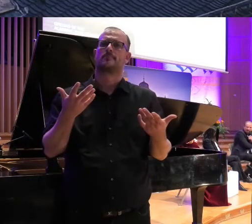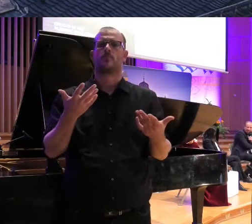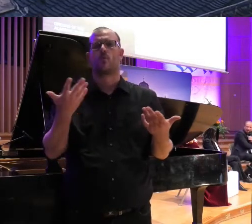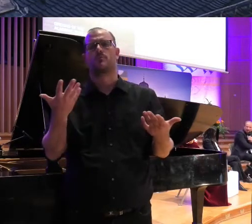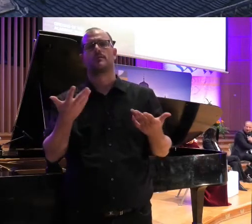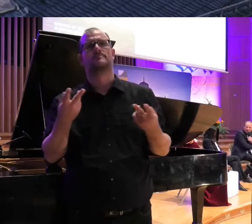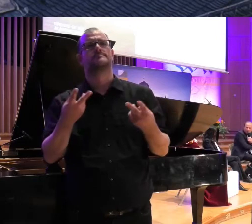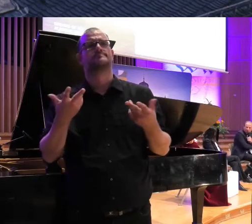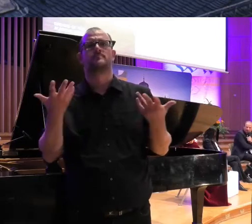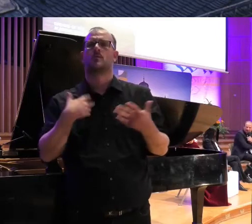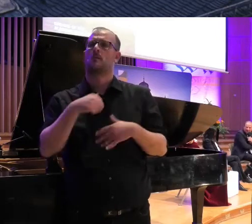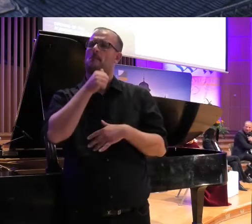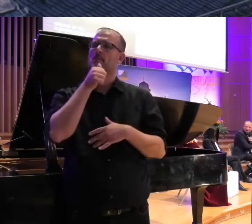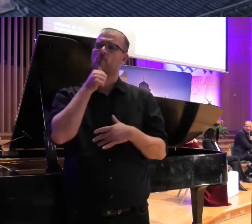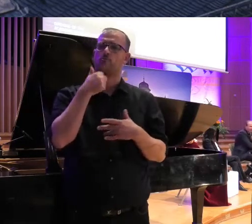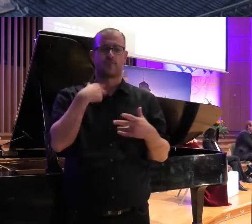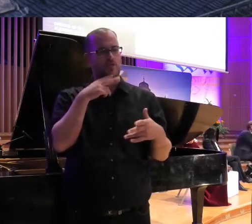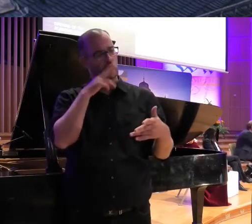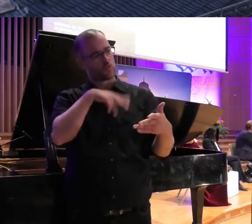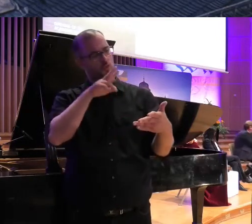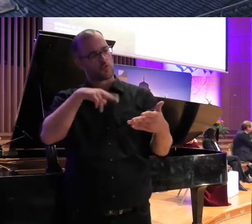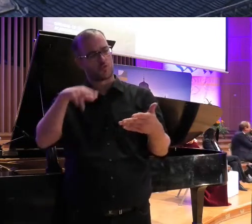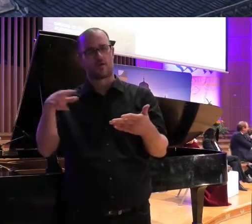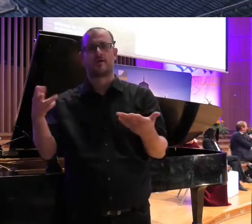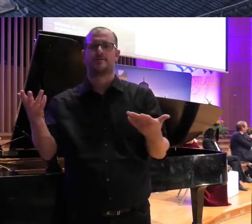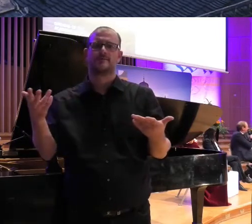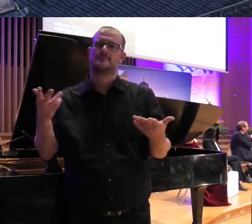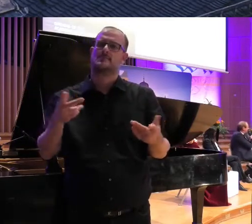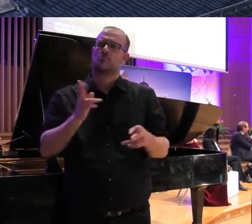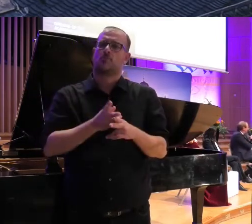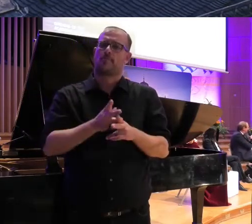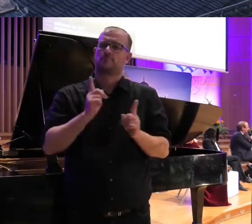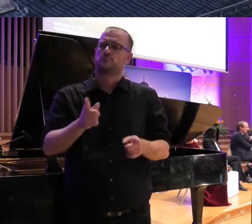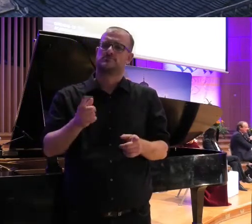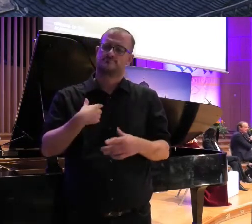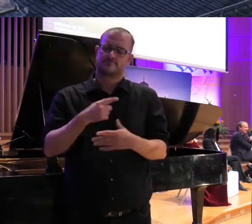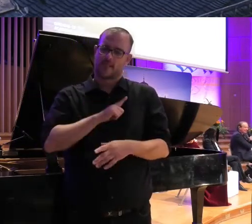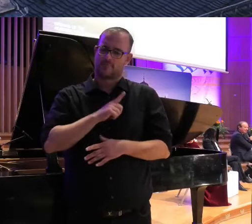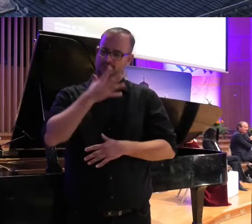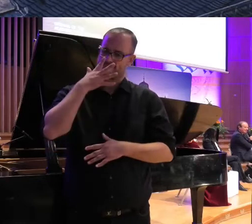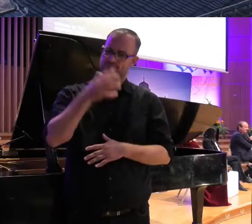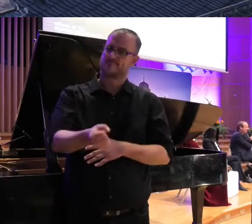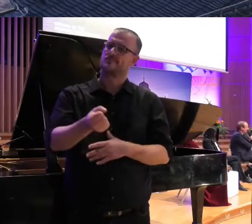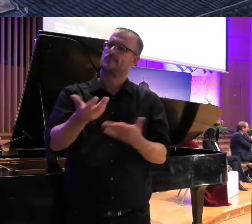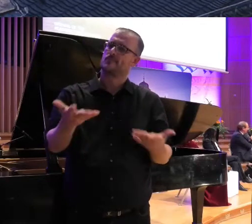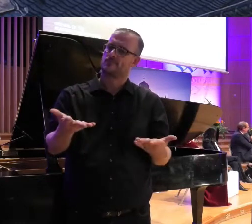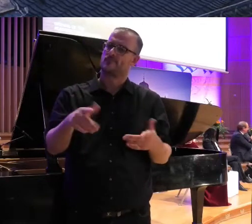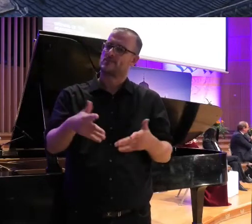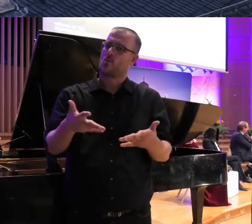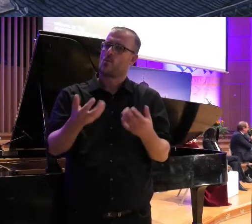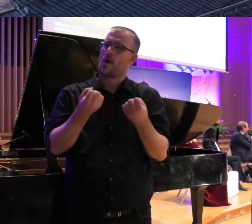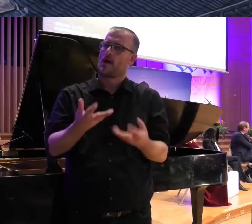Szenarien mir beruflich anzusehen. Und dann muss man natürlich feststellen, dass sich diese